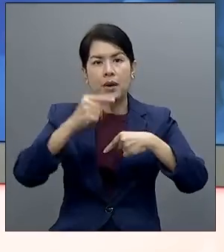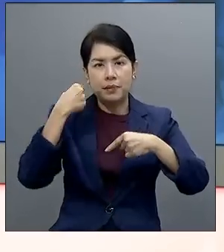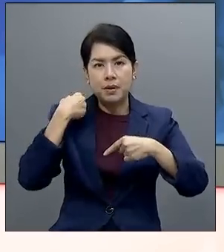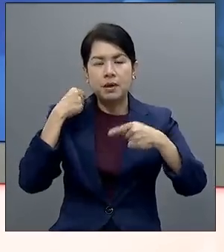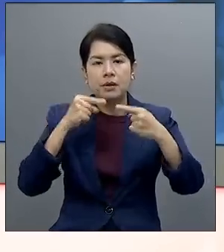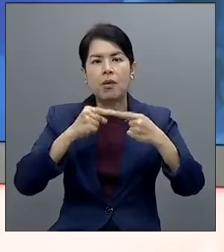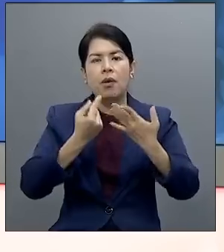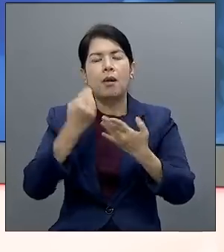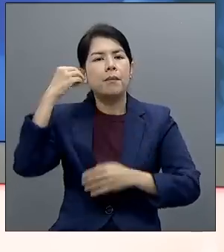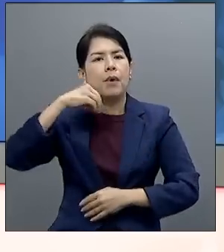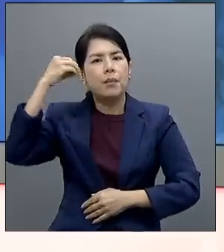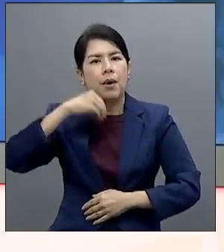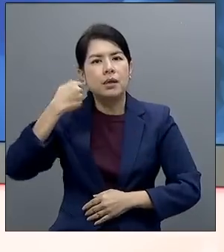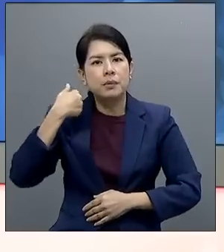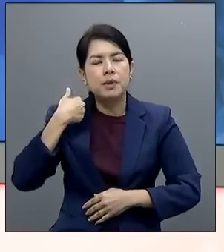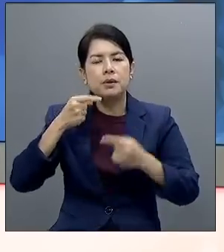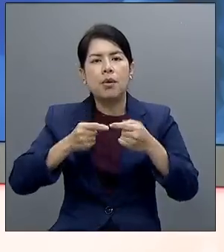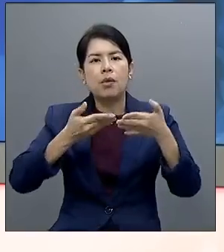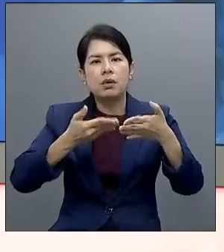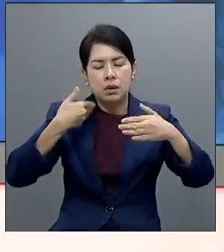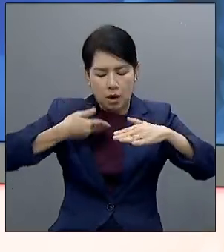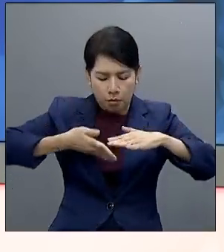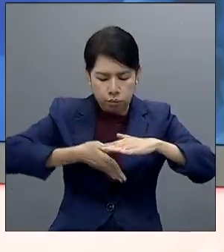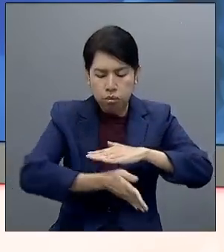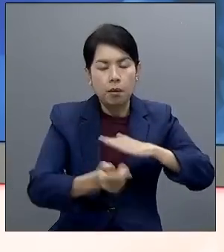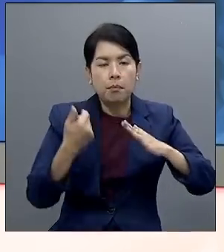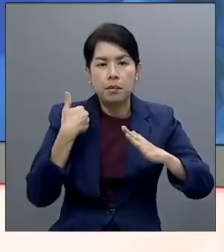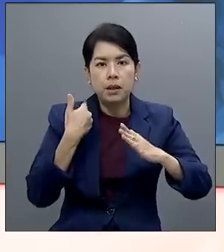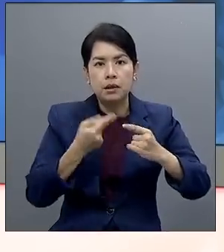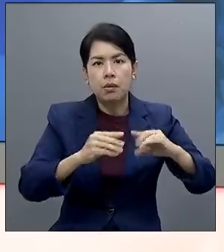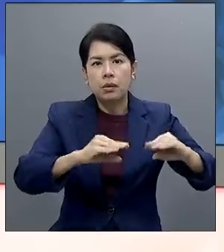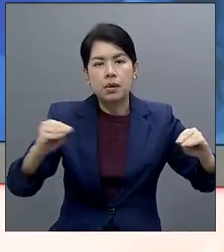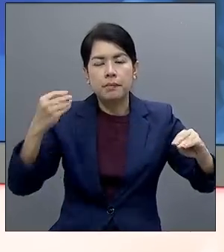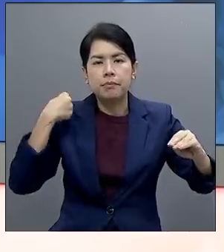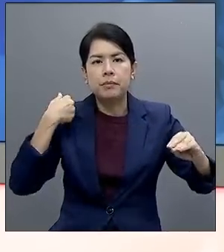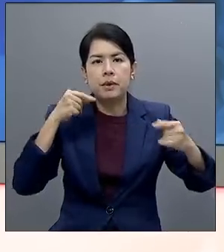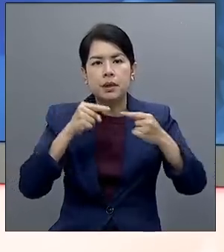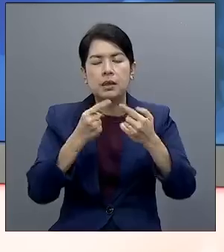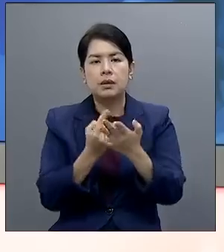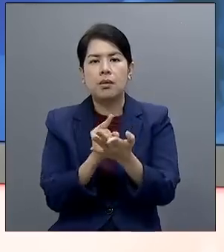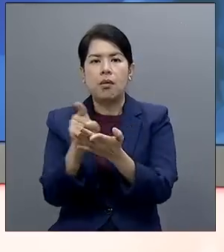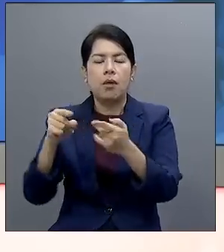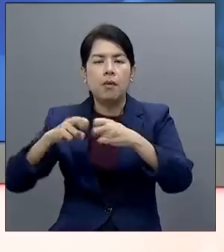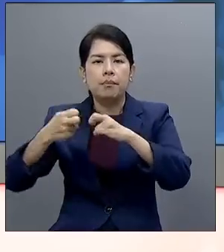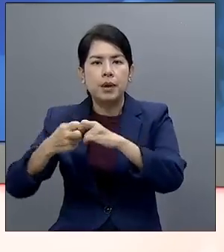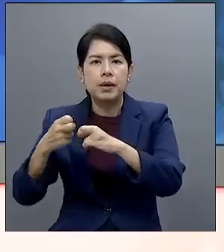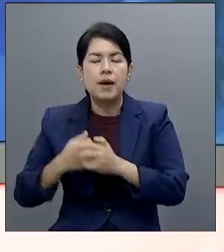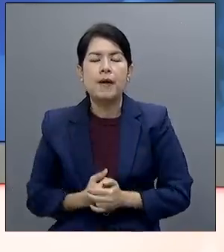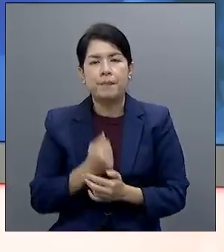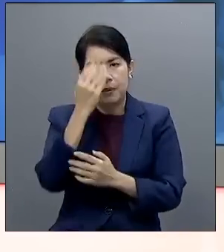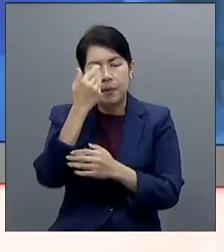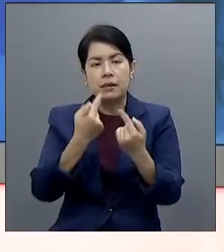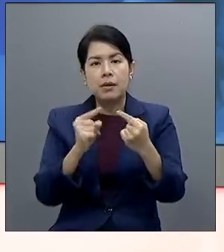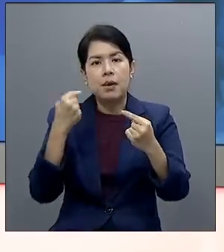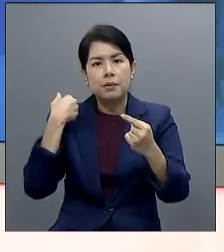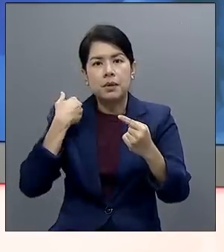ว่ามีหลายครั้งที่เรือแทบจะขาดการติดต่อกับเรือแม่บนผิวน้ำนะคะแต่ว่าความกังวลเหล่านี้ค่ะเป็นเพียงแค่ส่วน